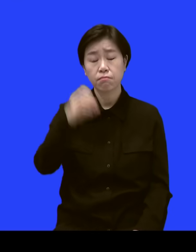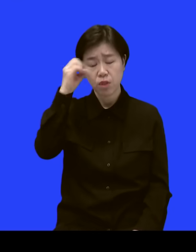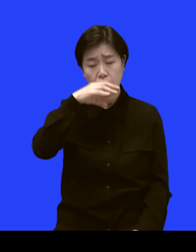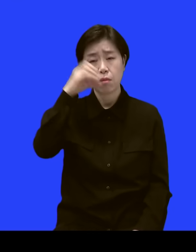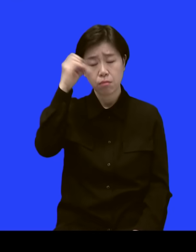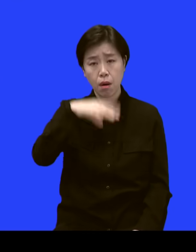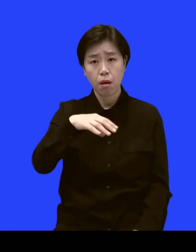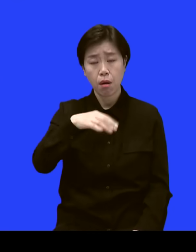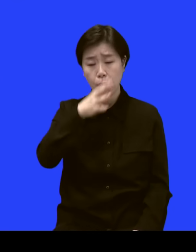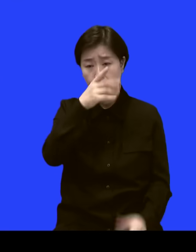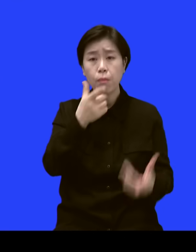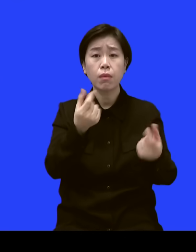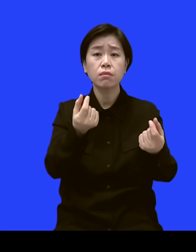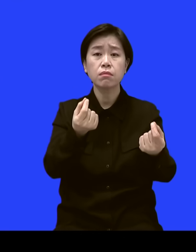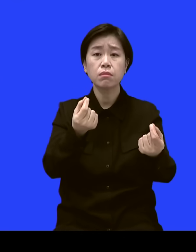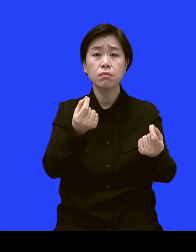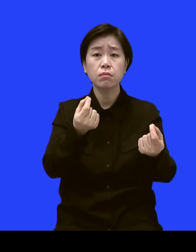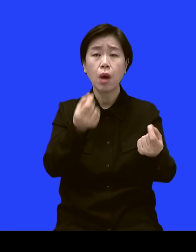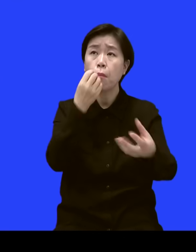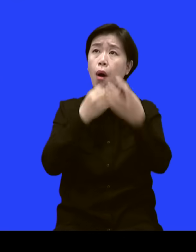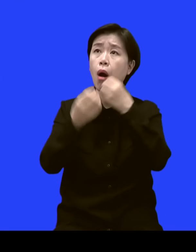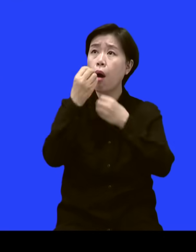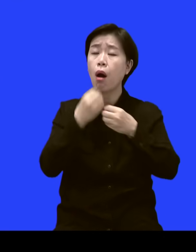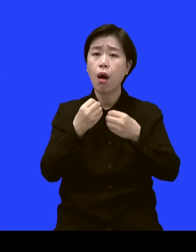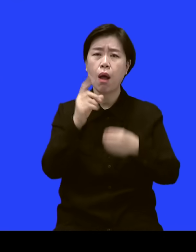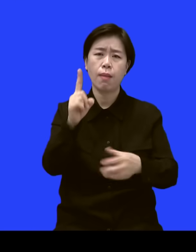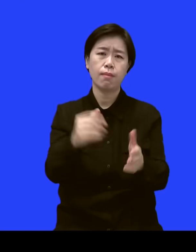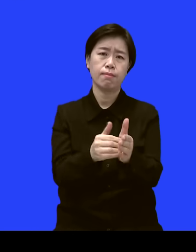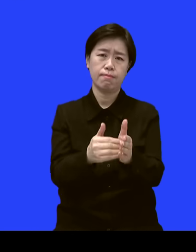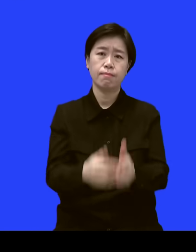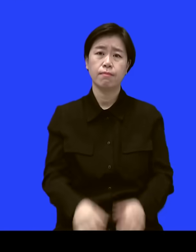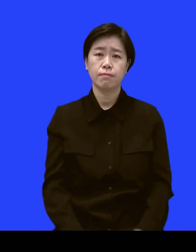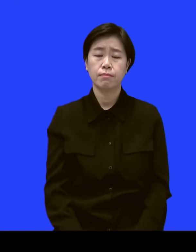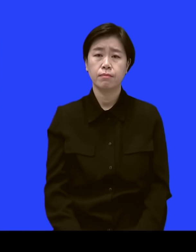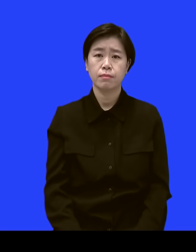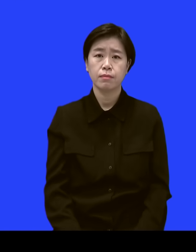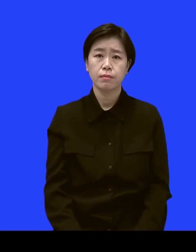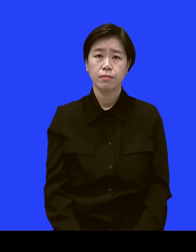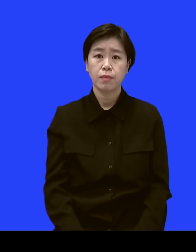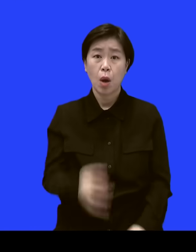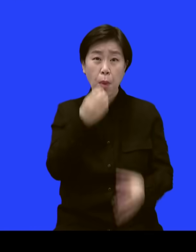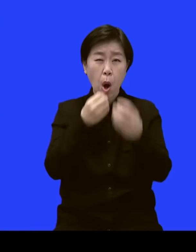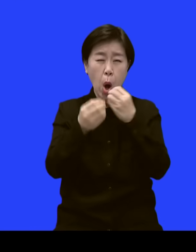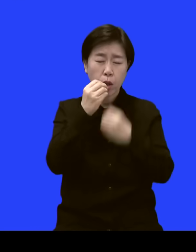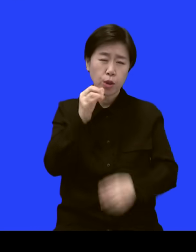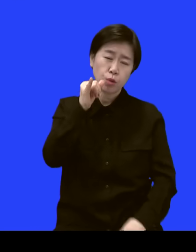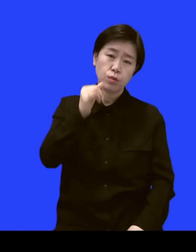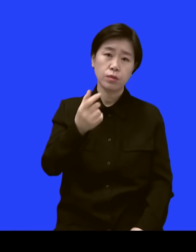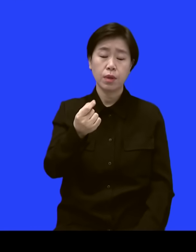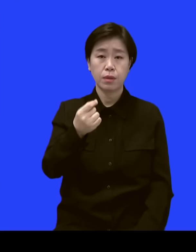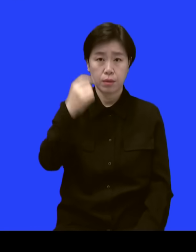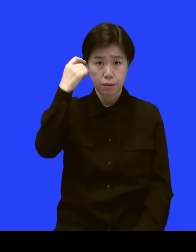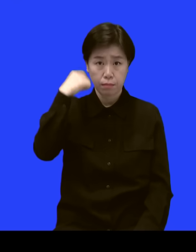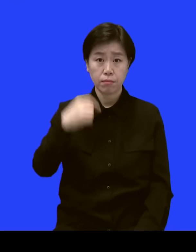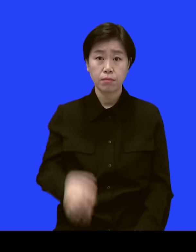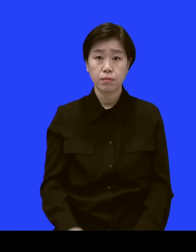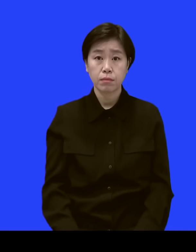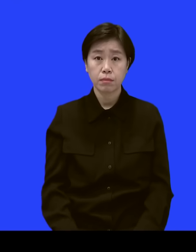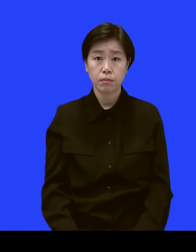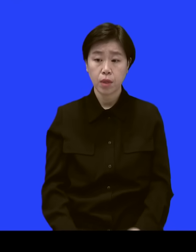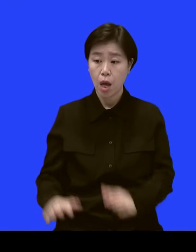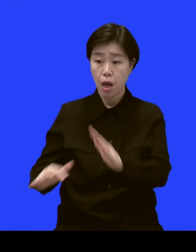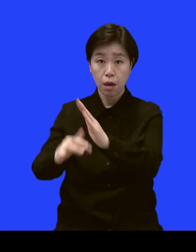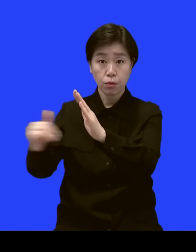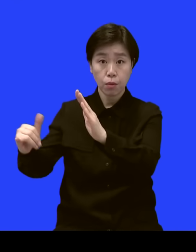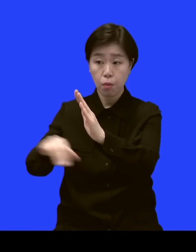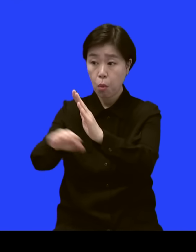정말 바보같이 먹기만 했어요. 네, 약간 탄수화물 중독자처럼 모두들 자고 있을 때 나와서 먹고